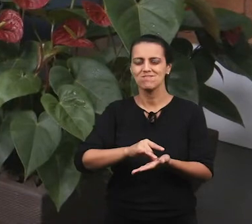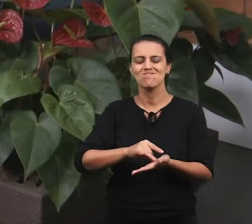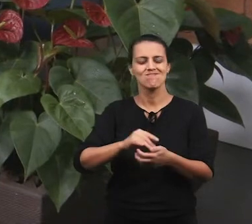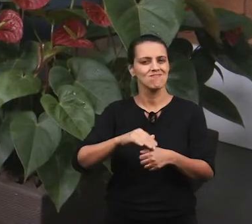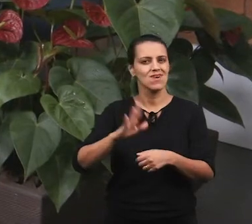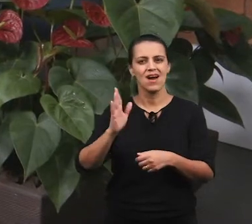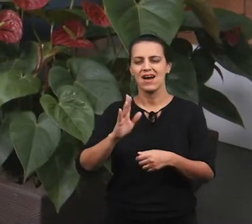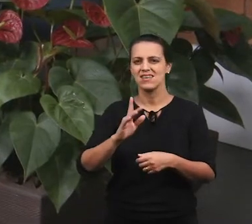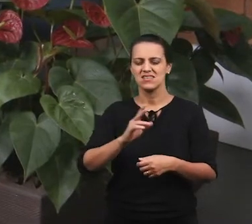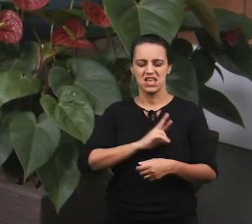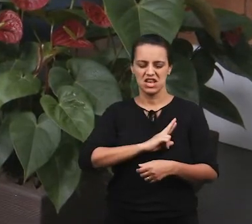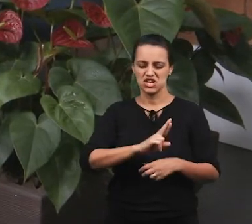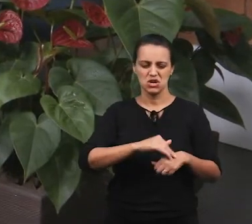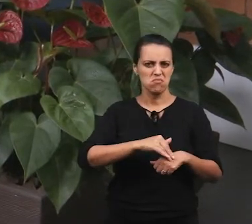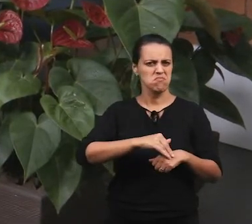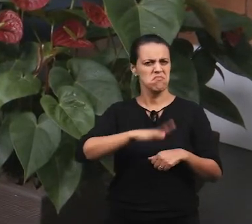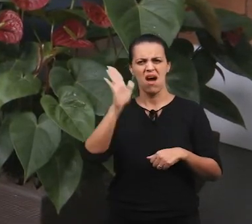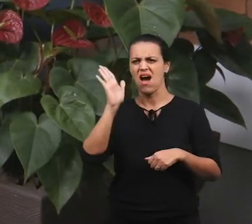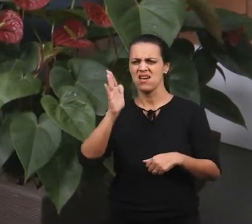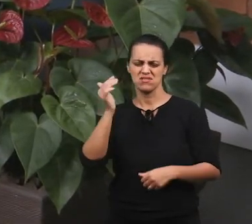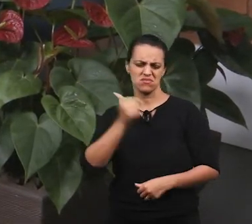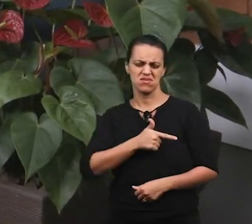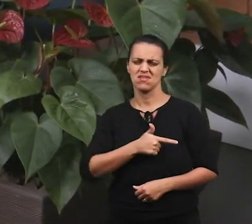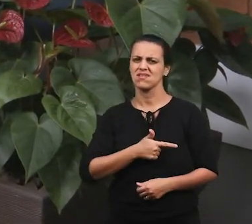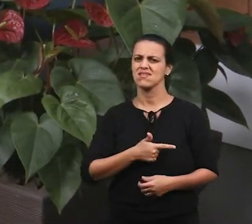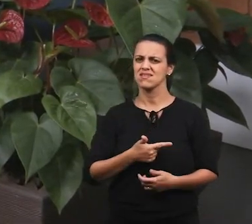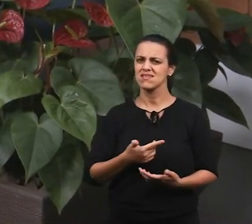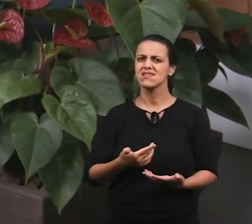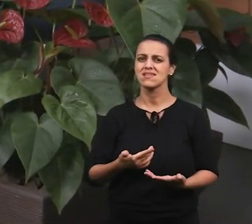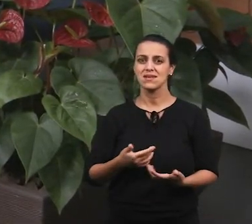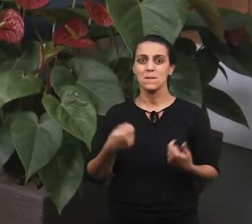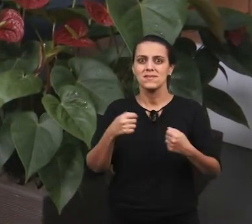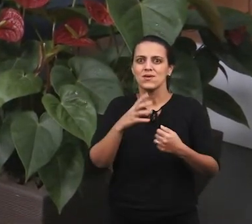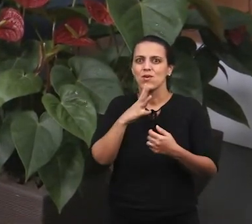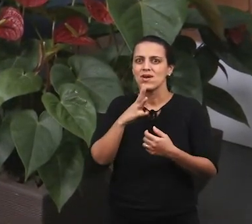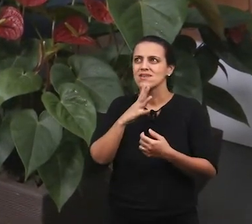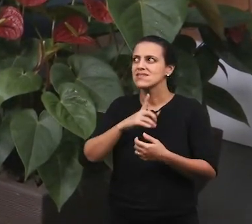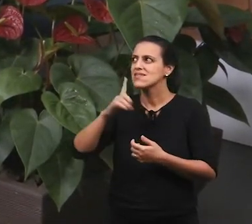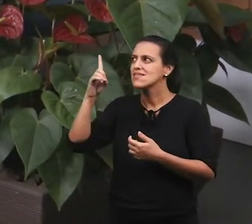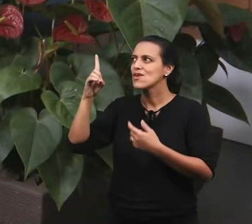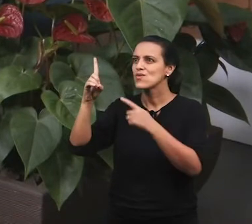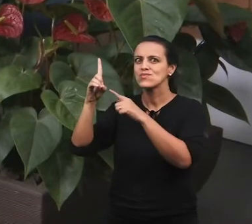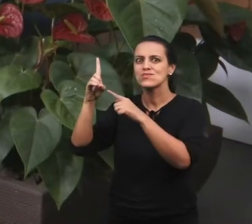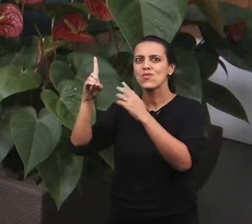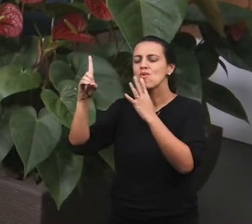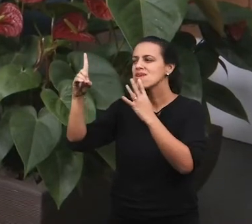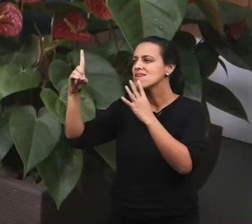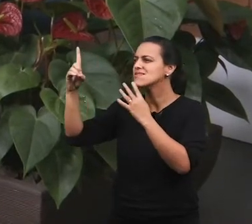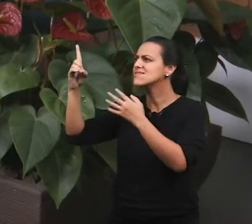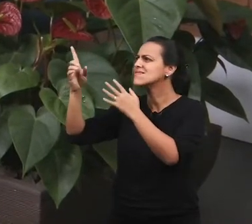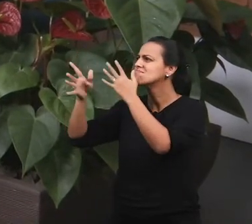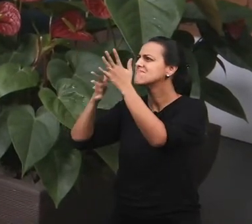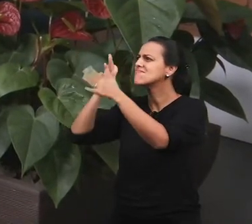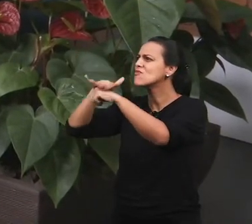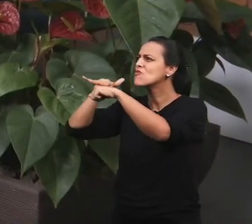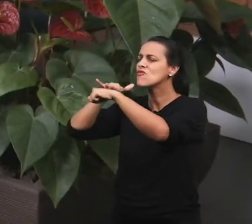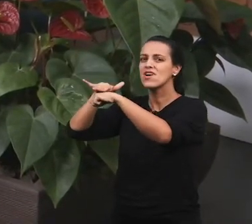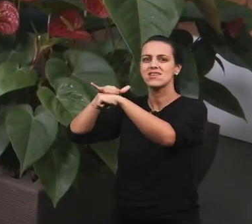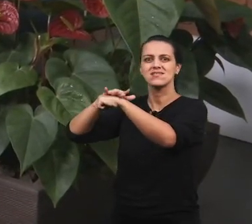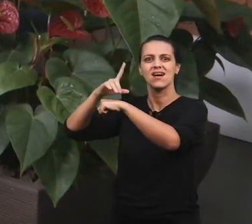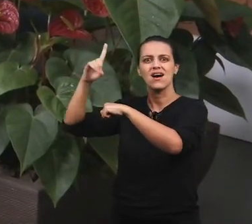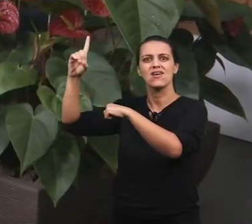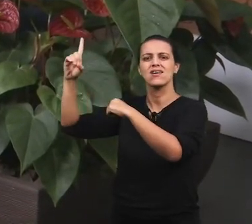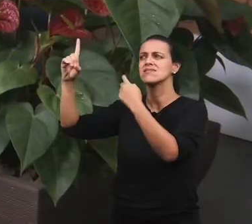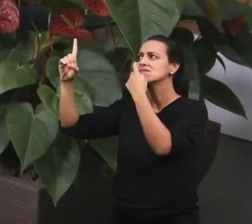Богом, это намного больше, чем иметь какой-то религиозный опыт, познать Бога,